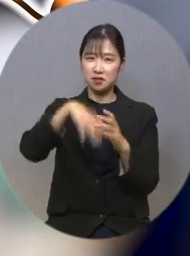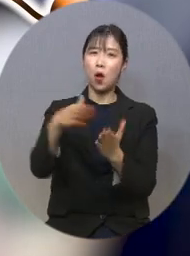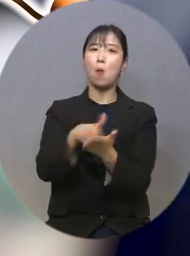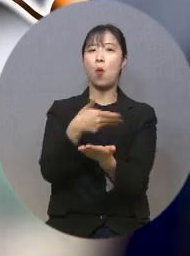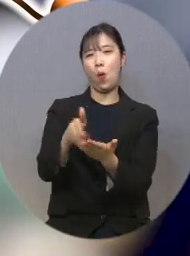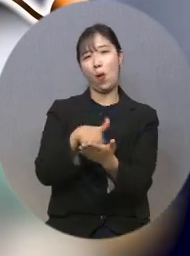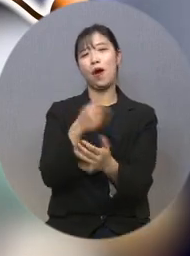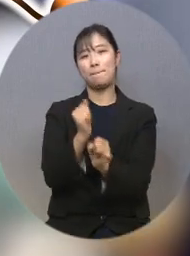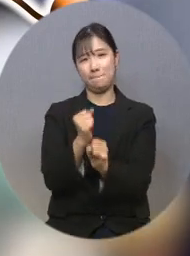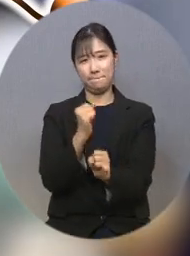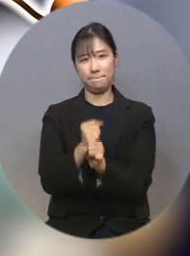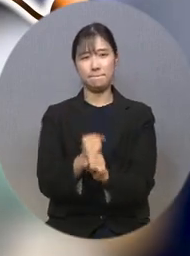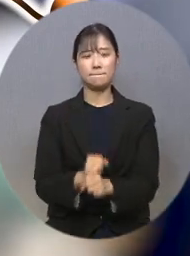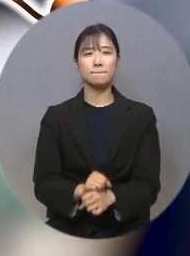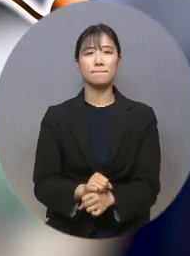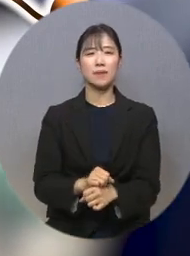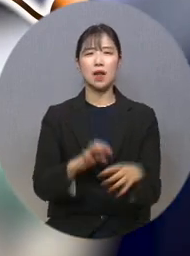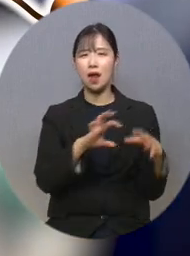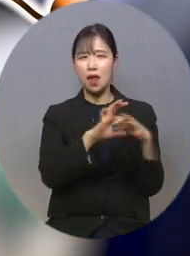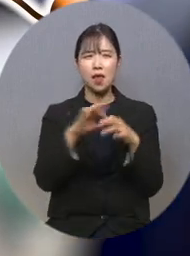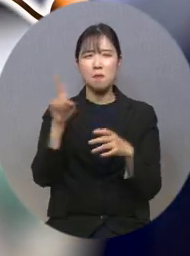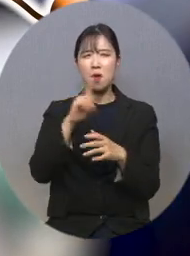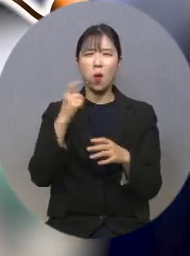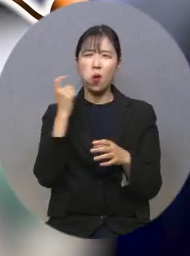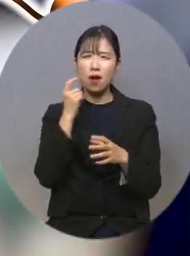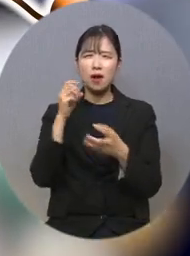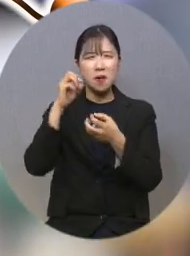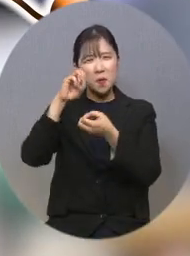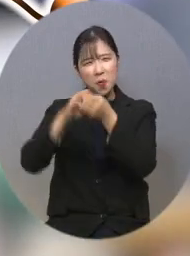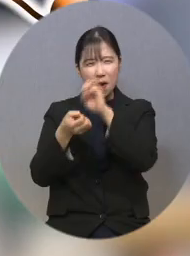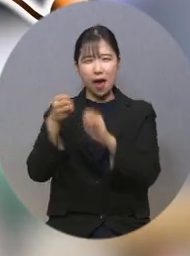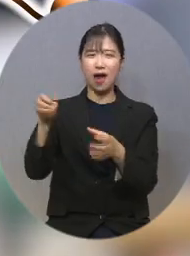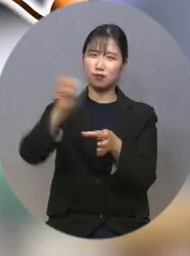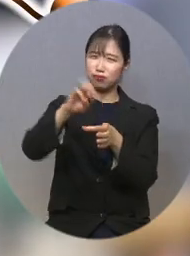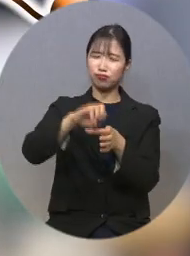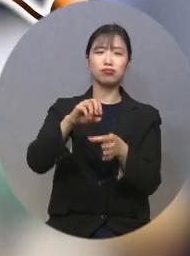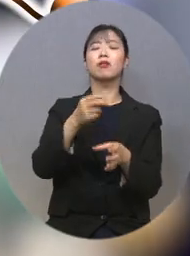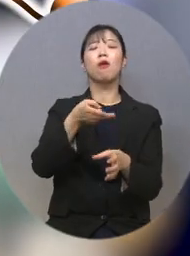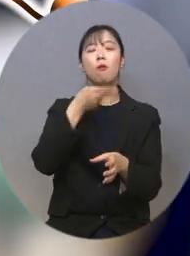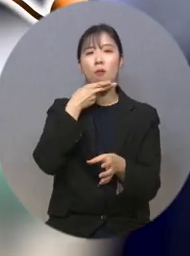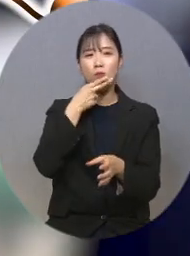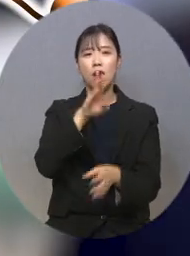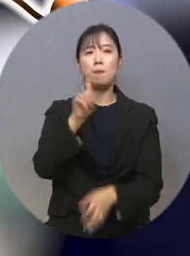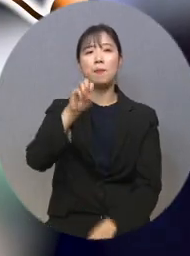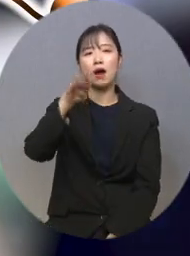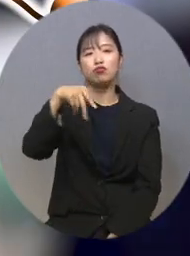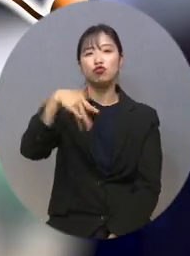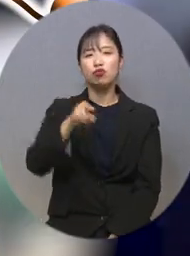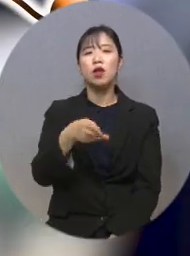만들었는데요. 일체 화학 첨가물과 방부제 없이 친환경 농산물로 만든 우리의